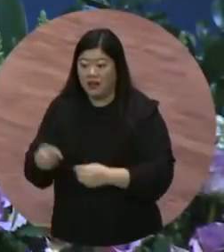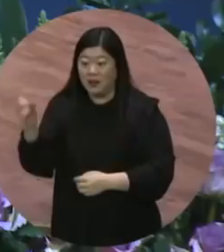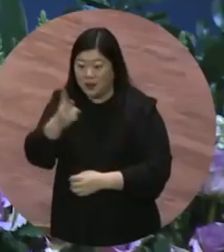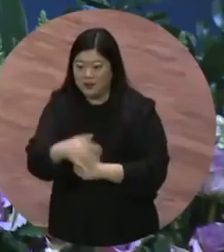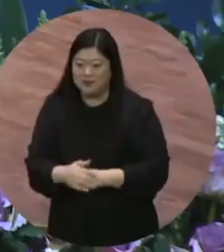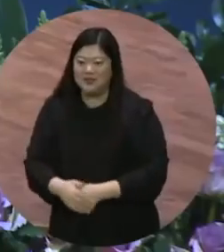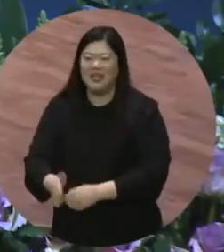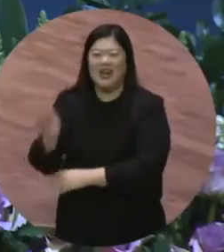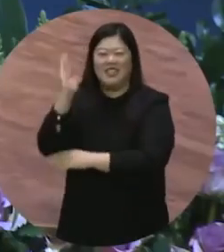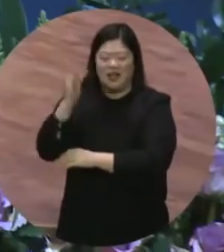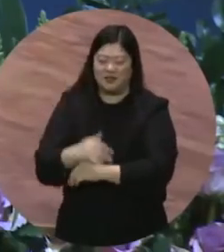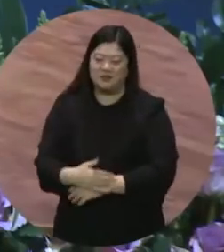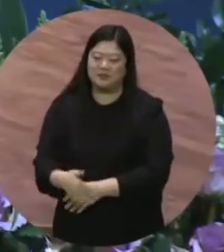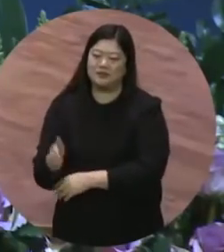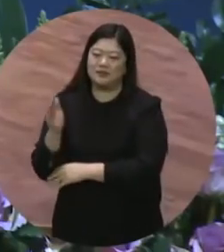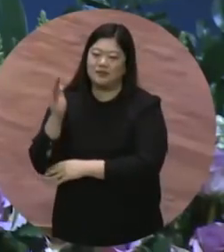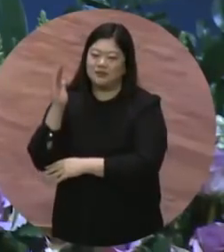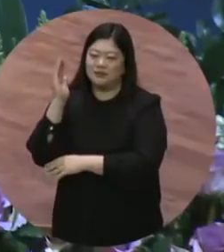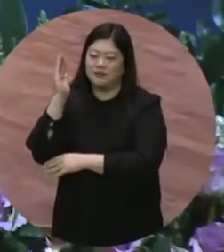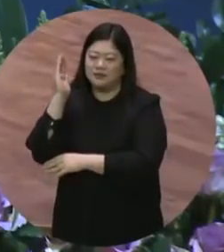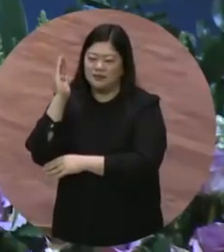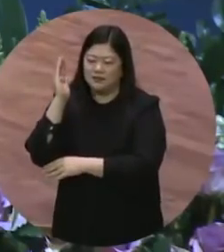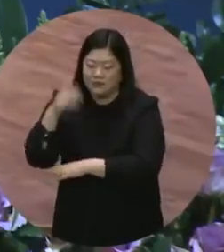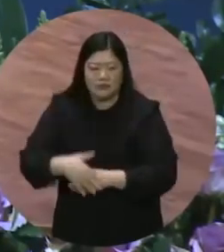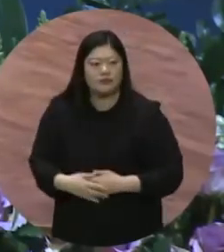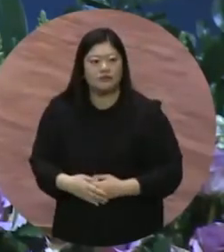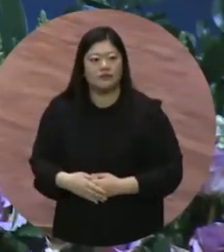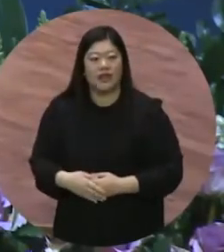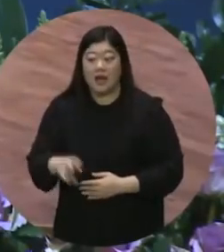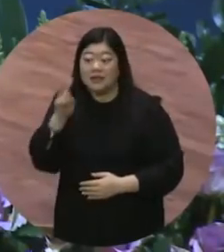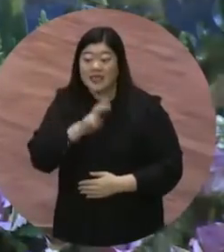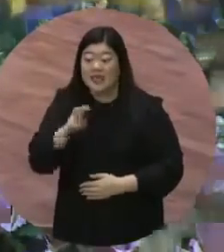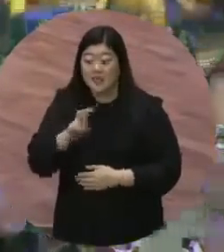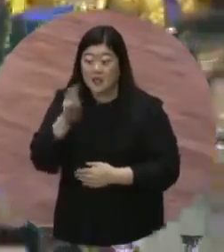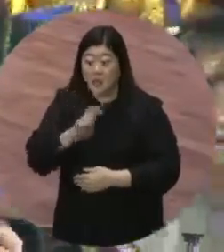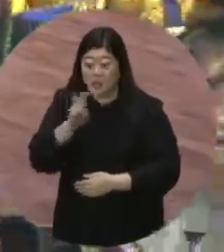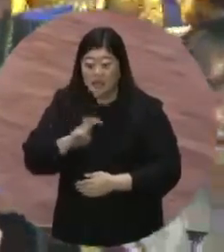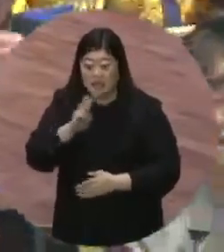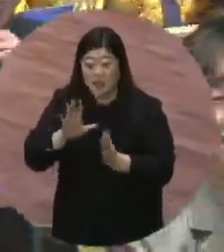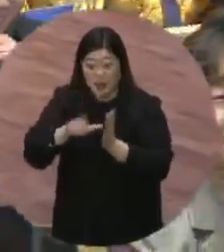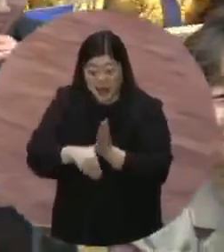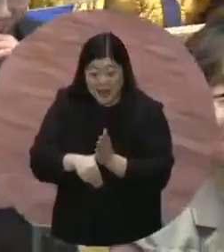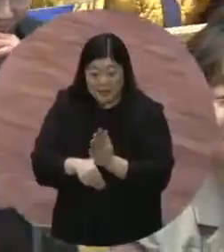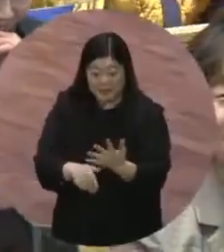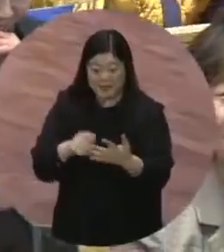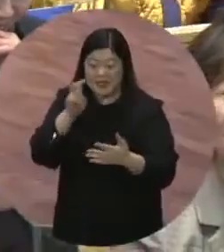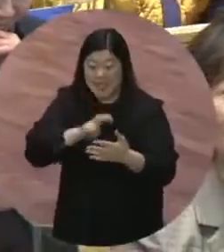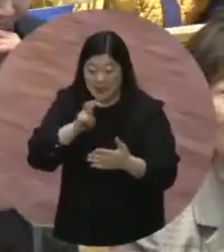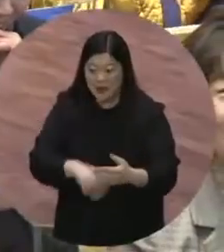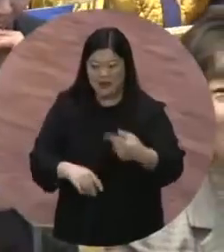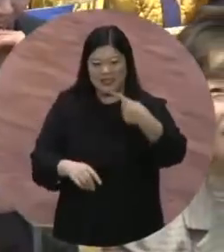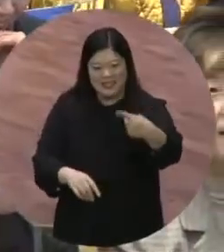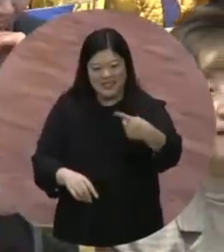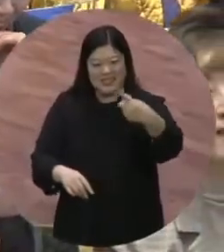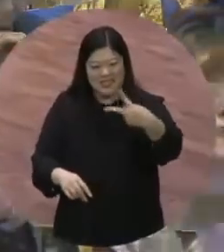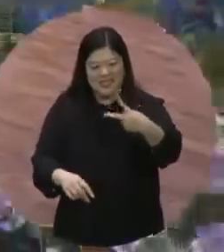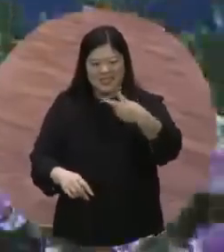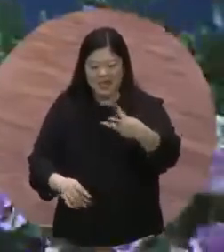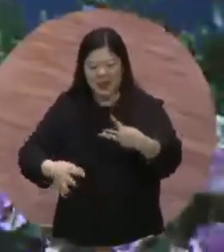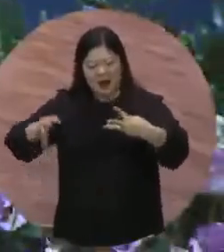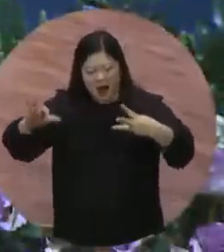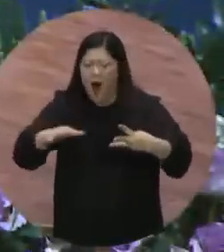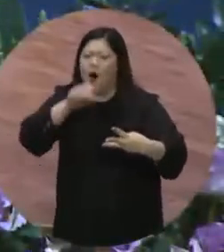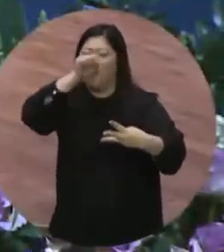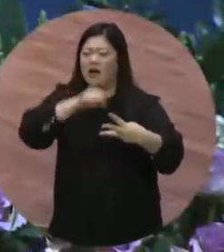봐. 찬송가 5절이다. 쓰러진 분이 있다고. 그래서 나도 모르는 사이에 메시지 잠깐